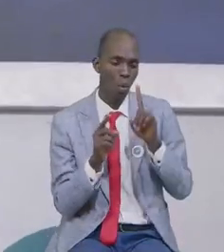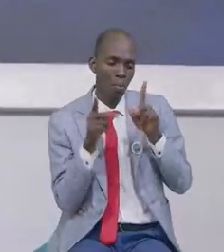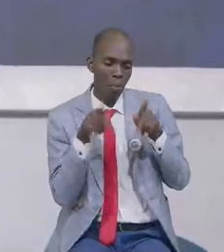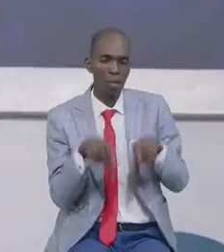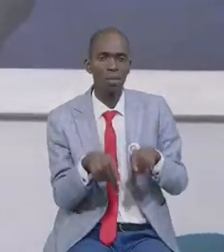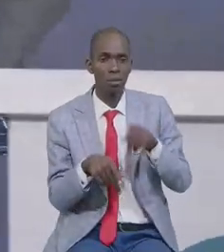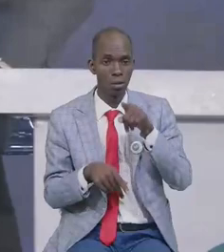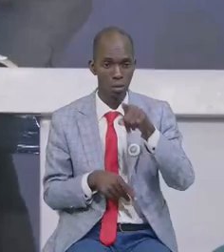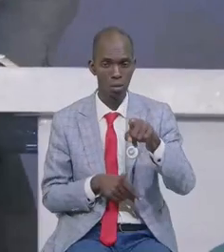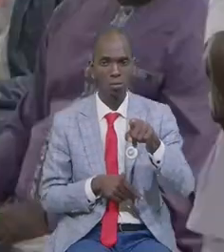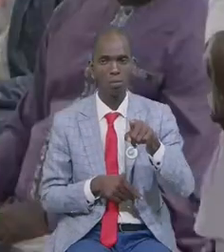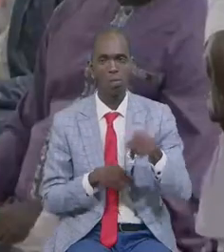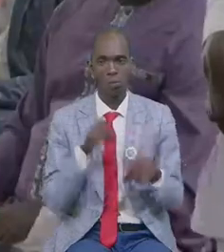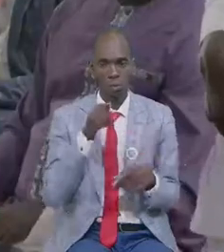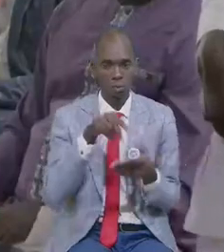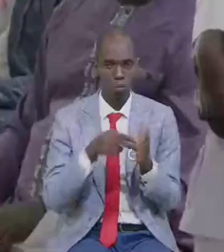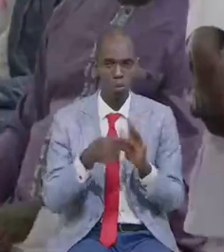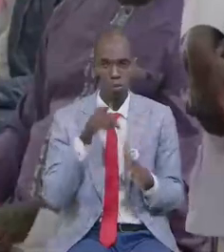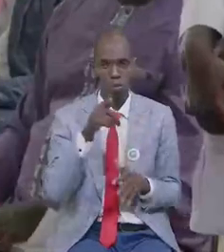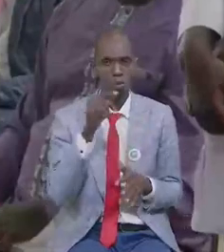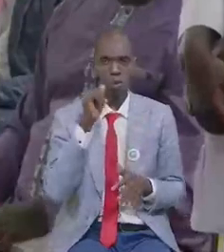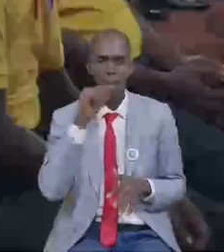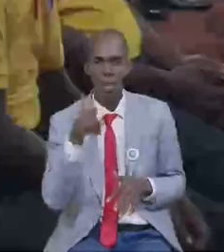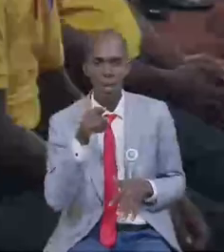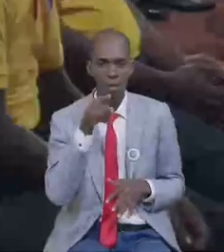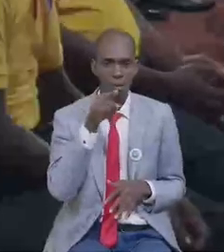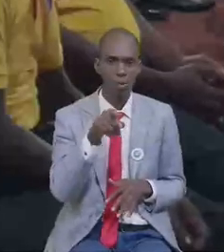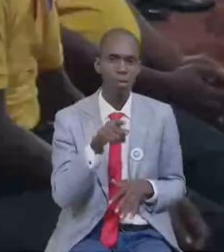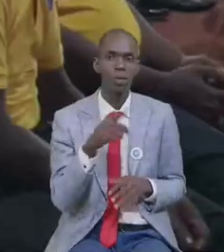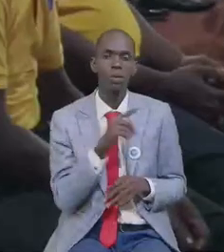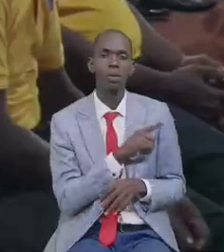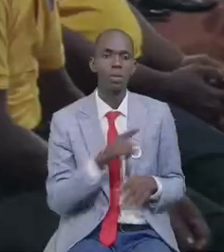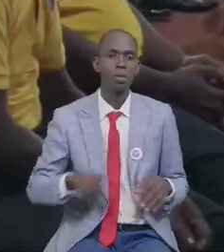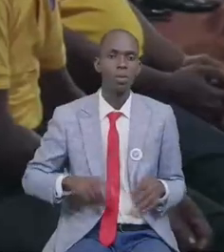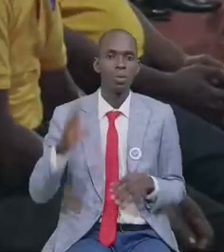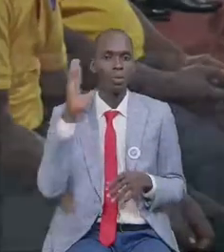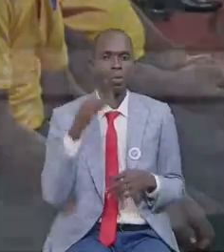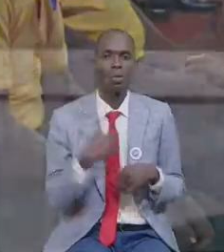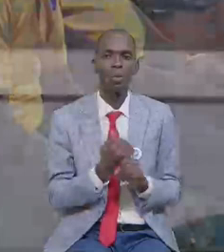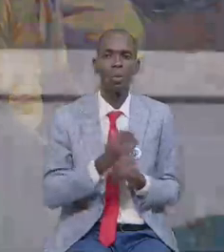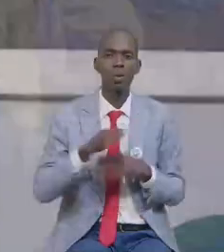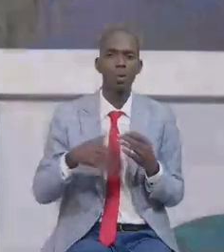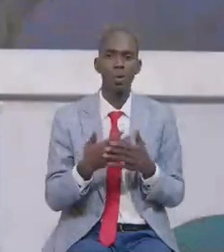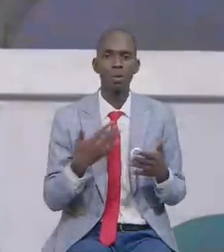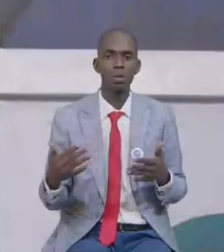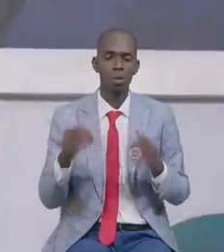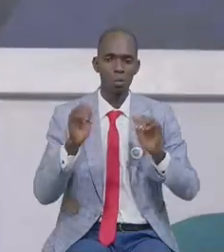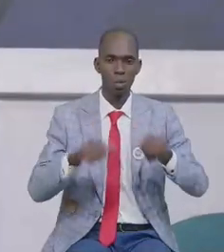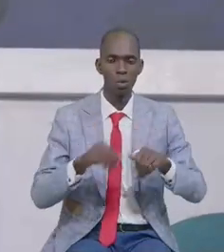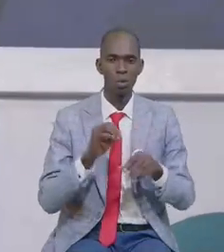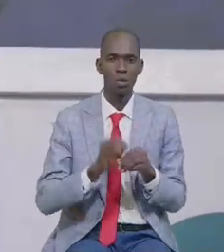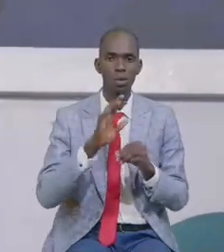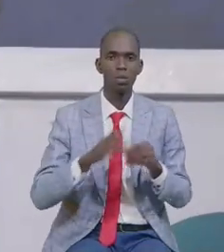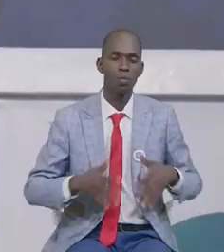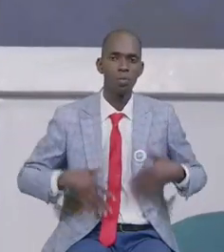celui, toi, elle, à toi, à celle, le Seigneur rendra tout chose possible dans ta vie, dans